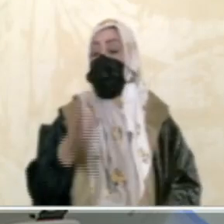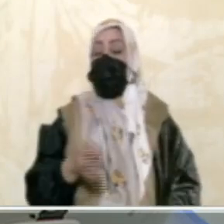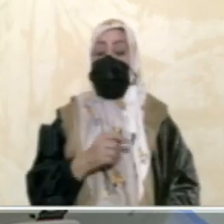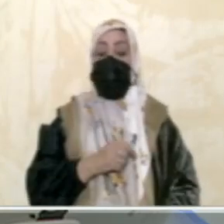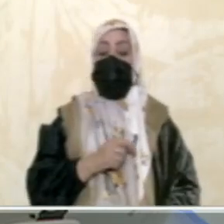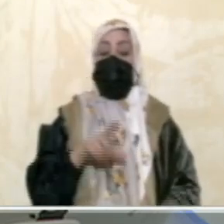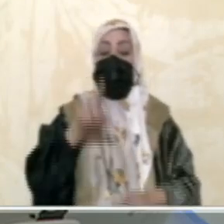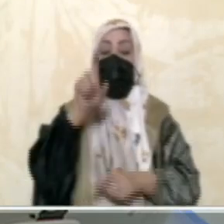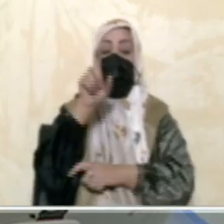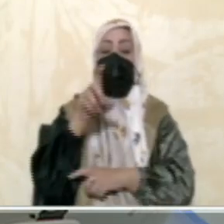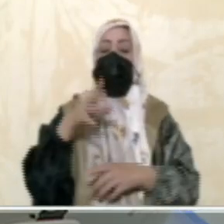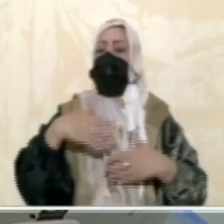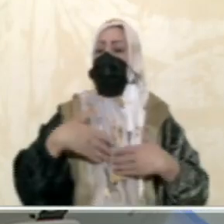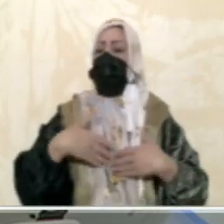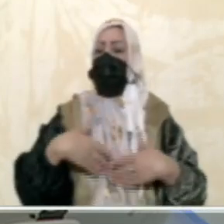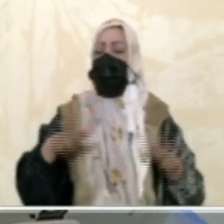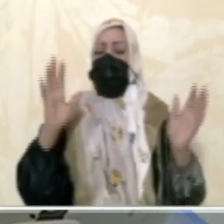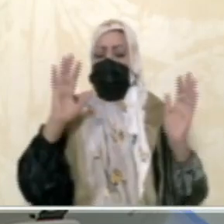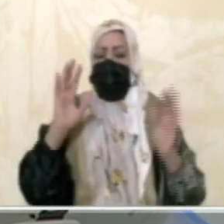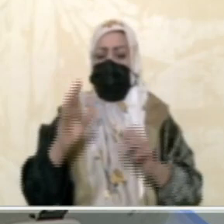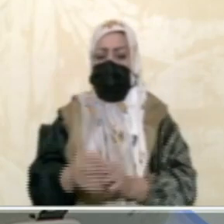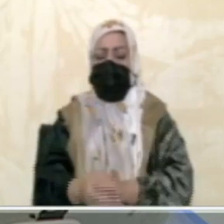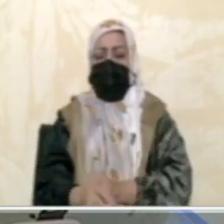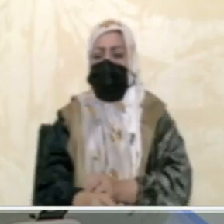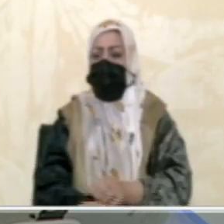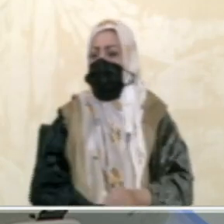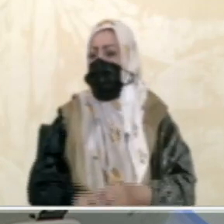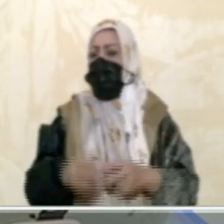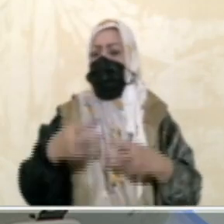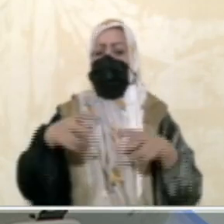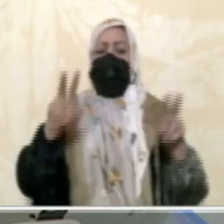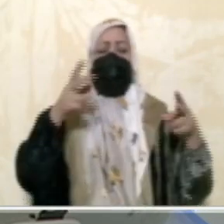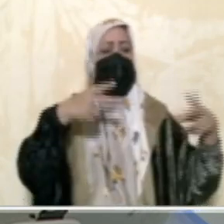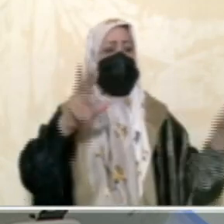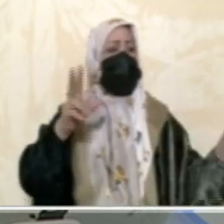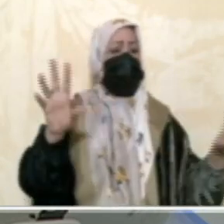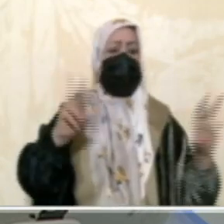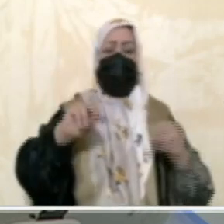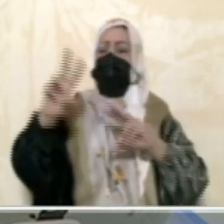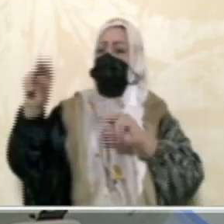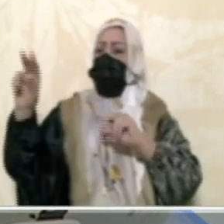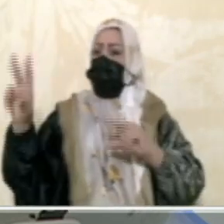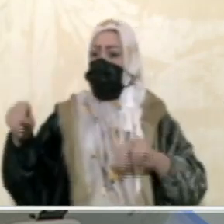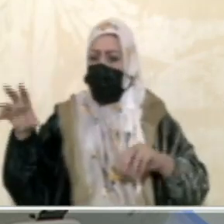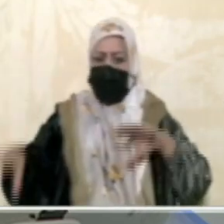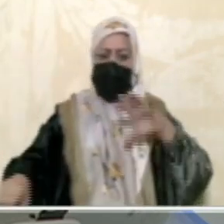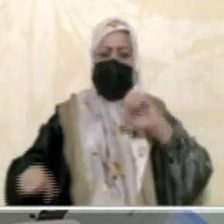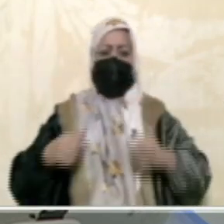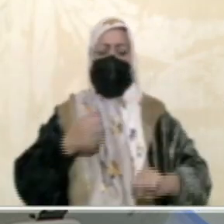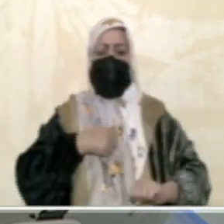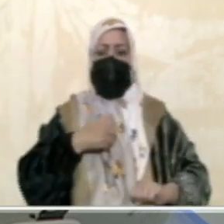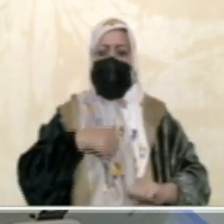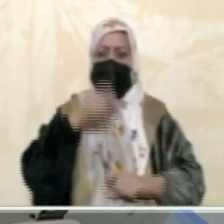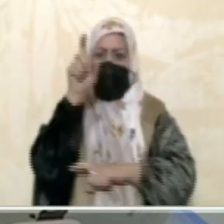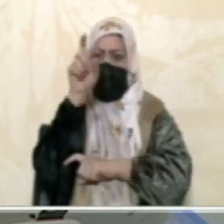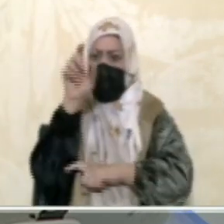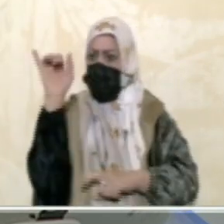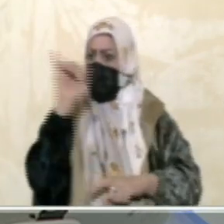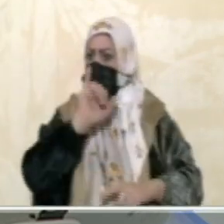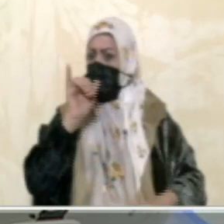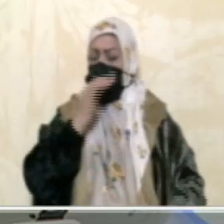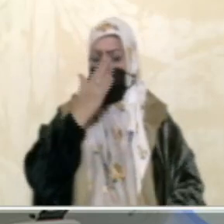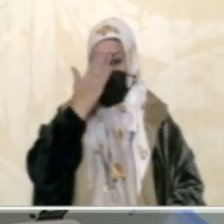التي اباحها الله للجميع واعطى الله تعالى فيها الحق لمن سبق لمن